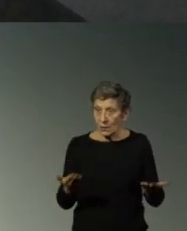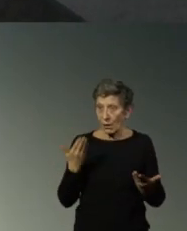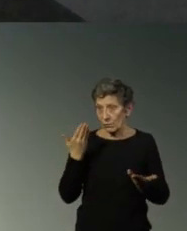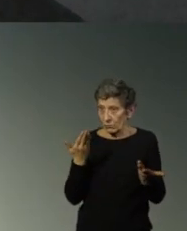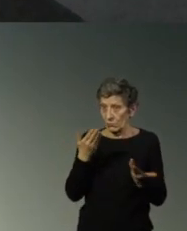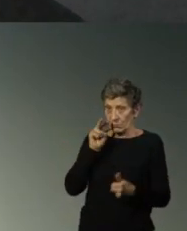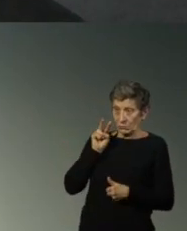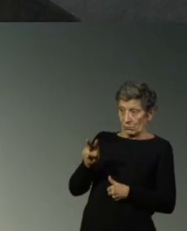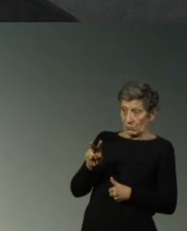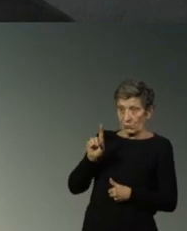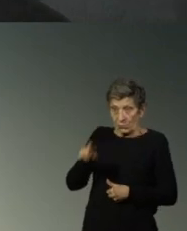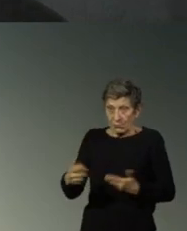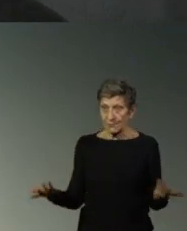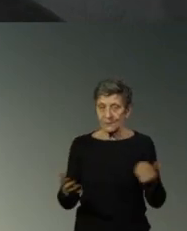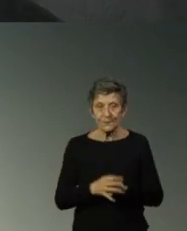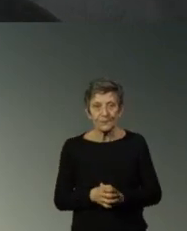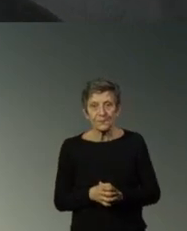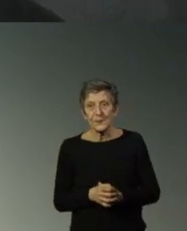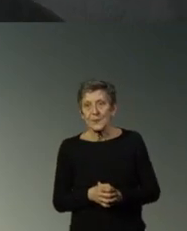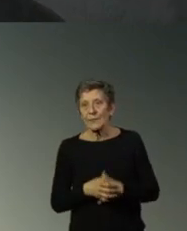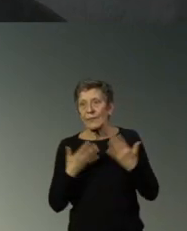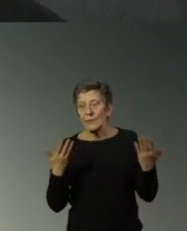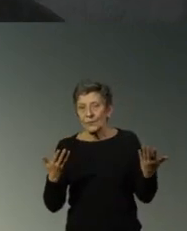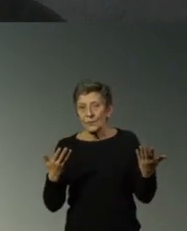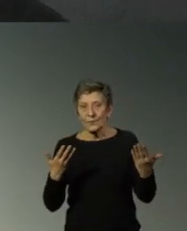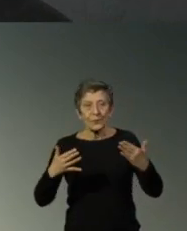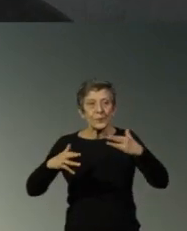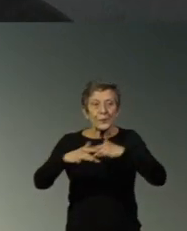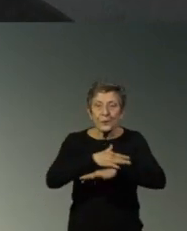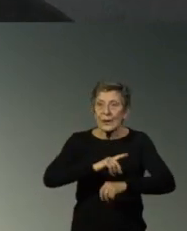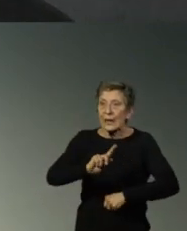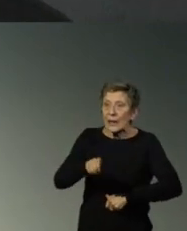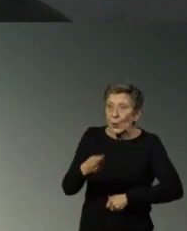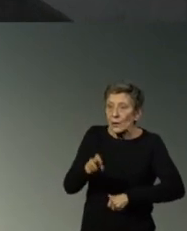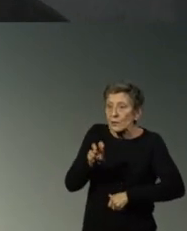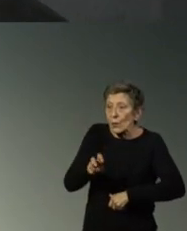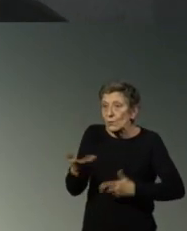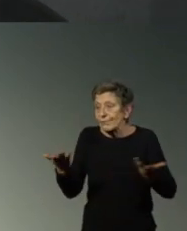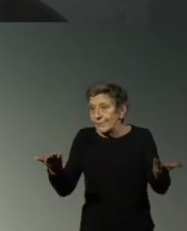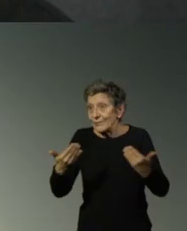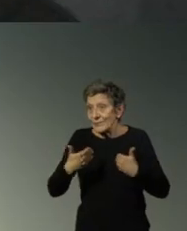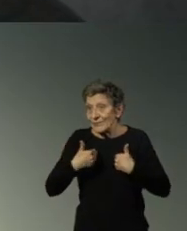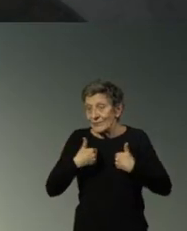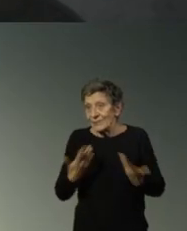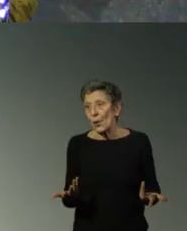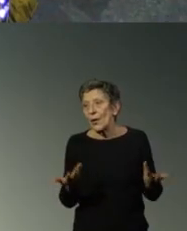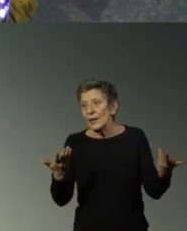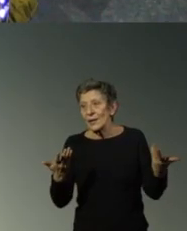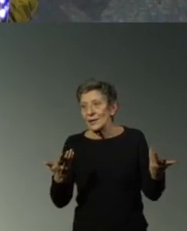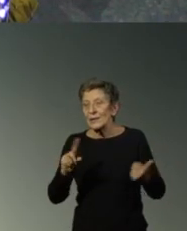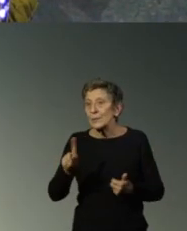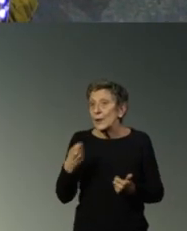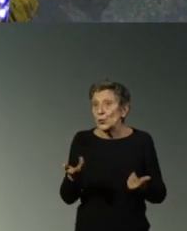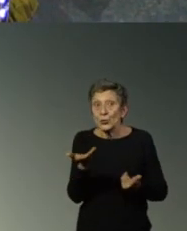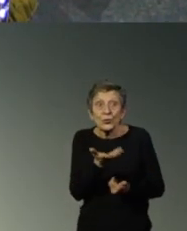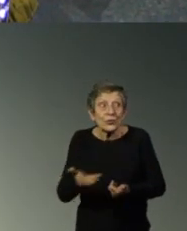choses. Alors, dans le milieu, par contre, naturaliste ou écologue d'où je viens, là, c'est pas tellement encore entendable parce